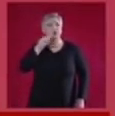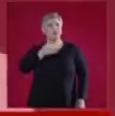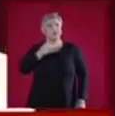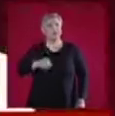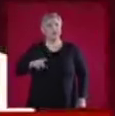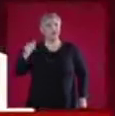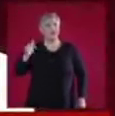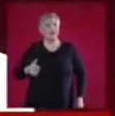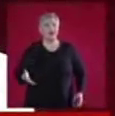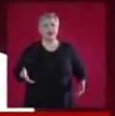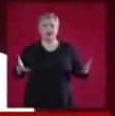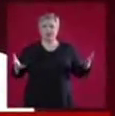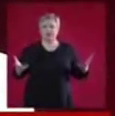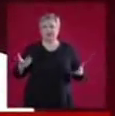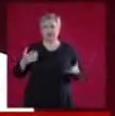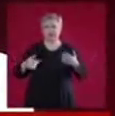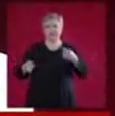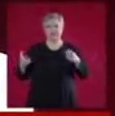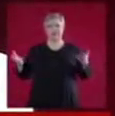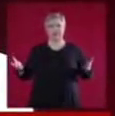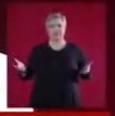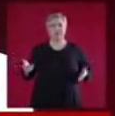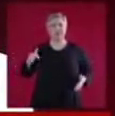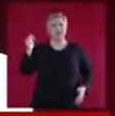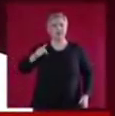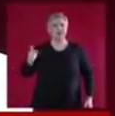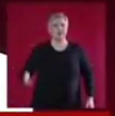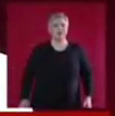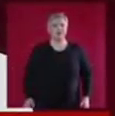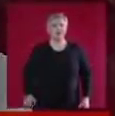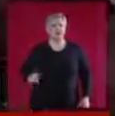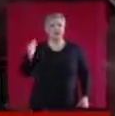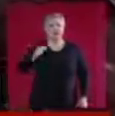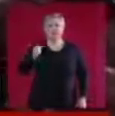λαό απειλεί την ελληνική κοινωνία δεν υπόσχεται απειλή